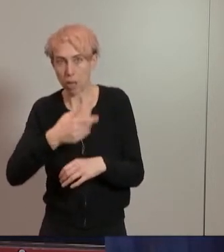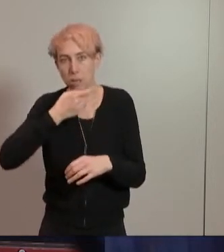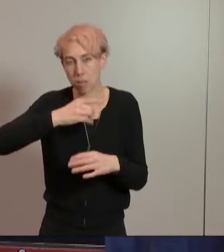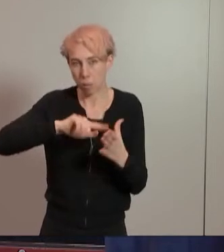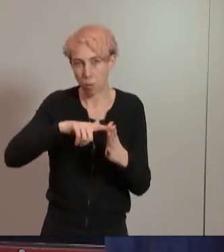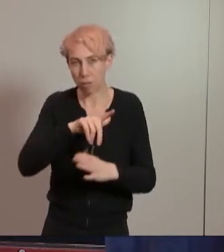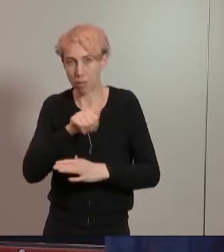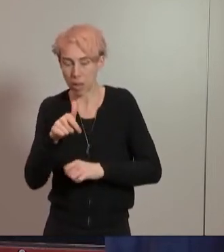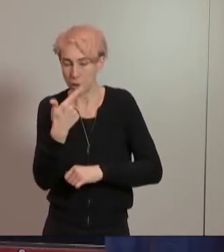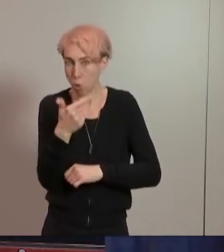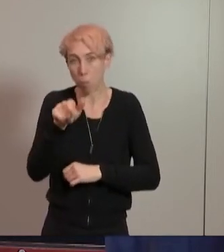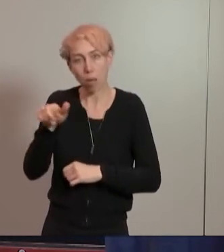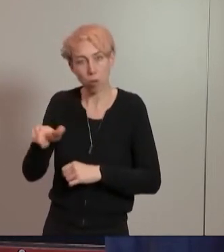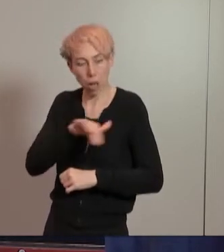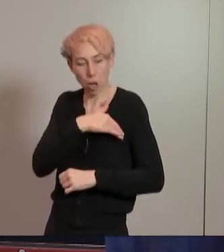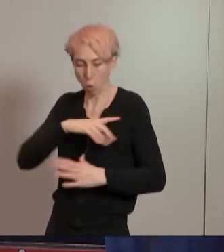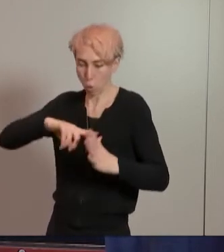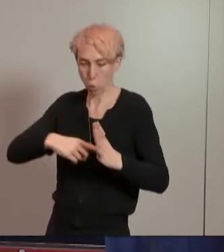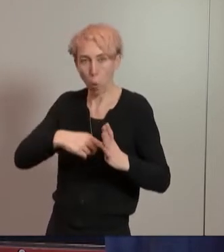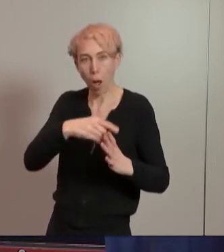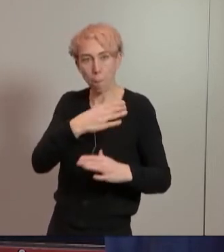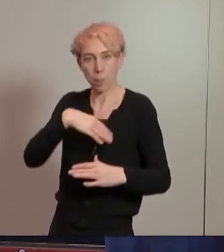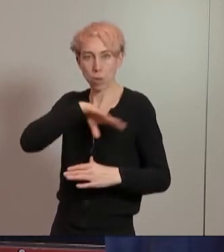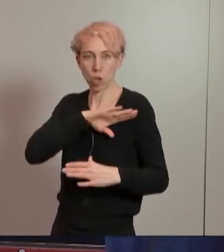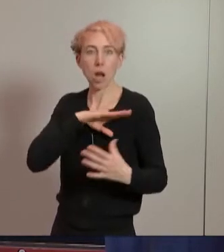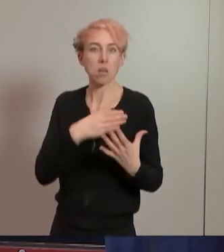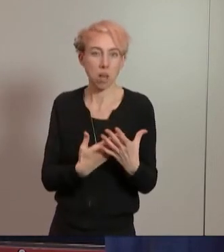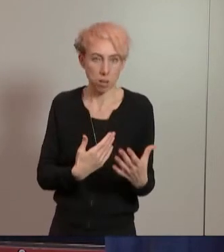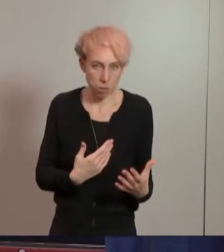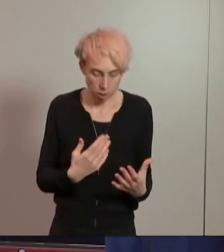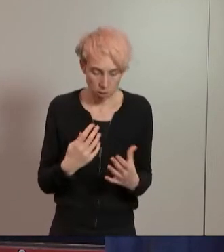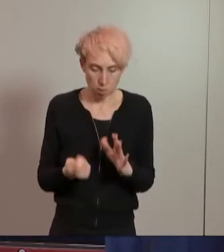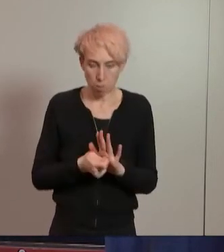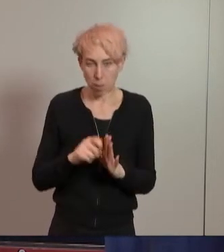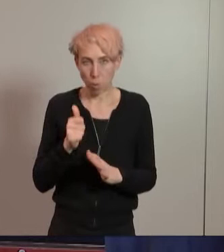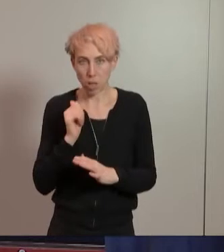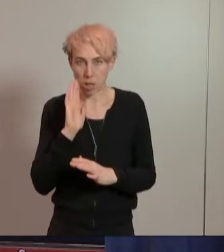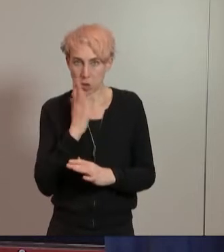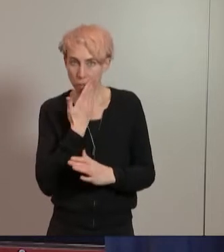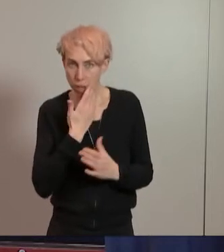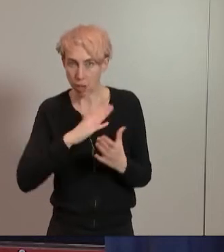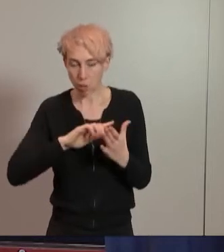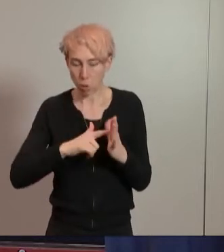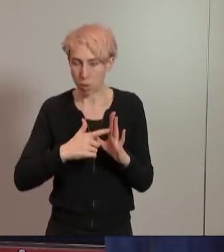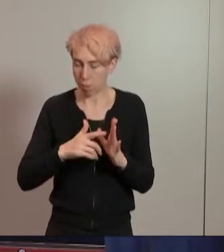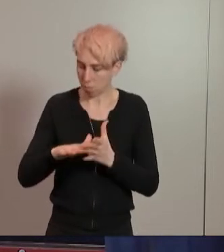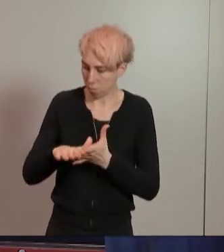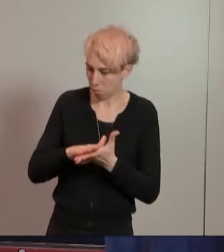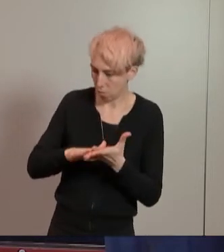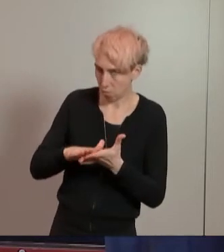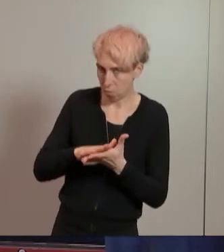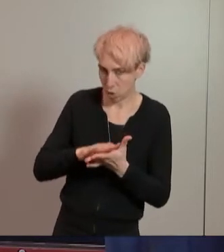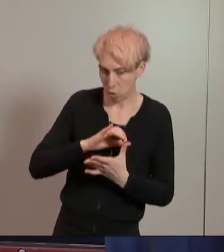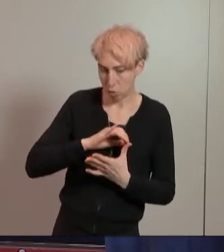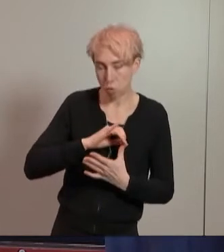deux agents municipaux pouvaient prétendre à cette prise en charge. À compter du 1er janvier 2022, de cette prise en charge